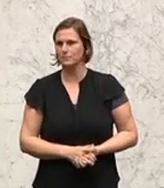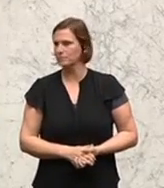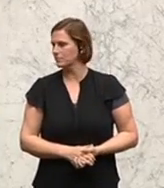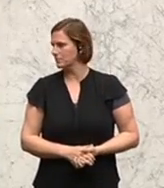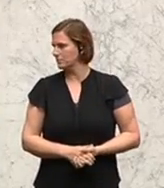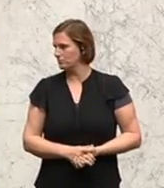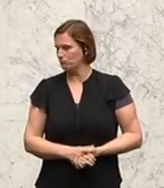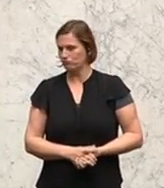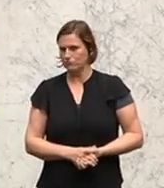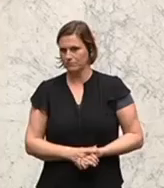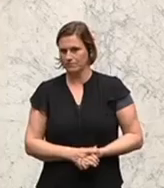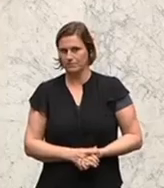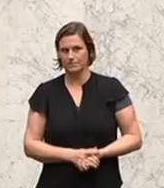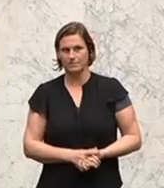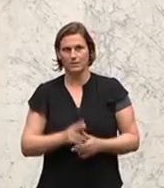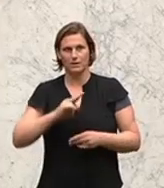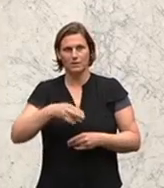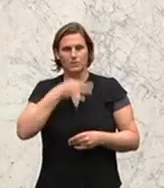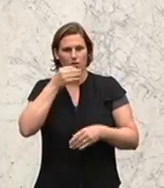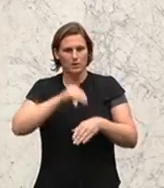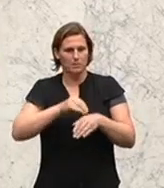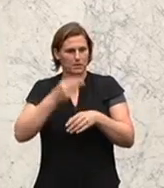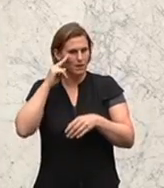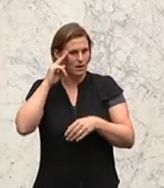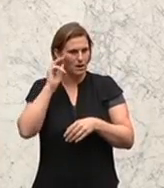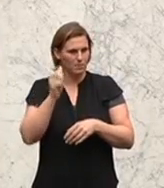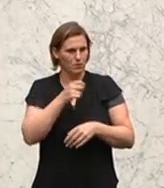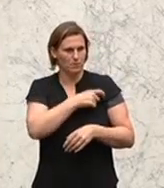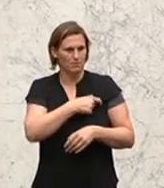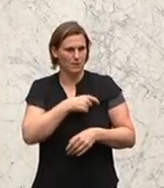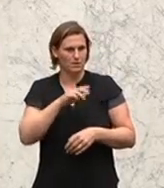Dienstwagenaffäre eine schiefe Optik habe, sagt Sicherheitssprecher Otto Pendel von der SPÖ.